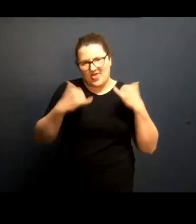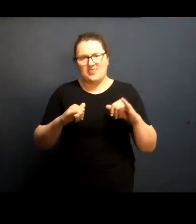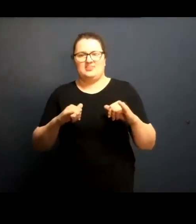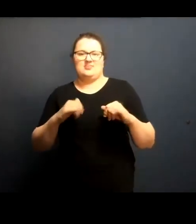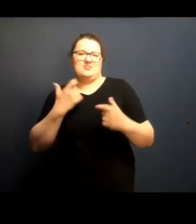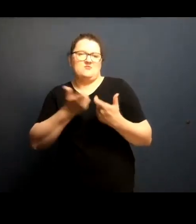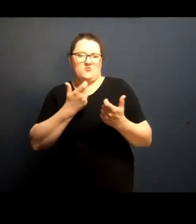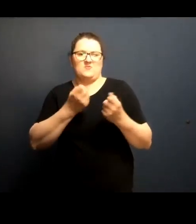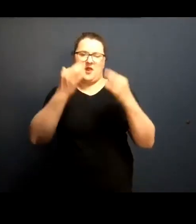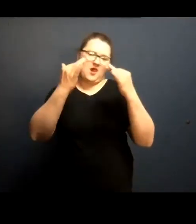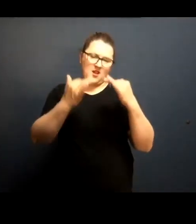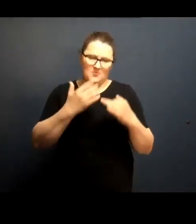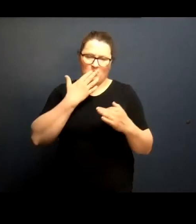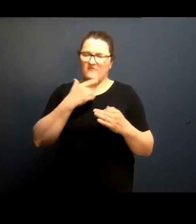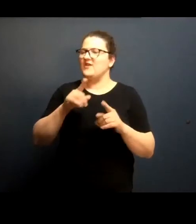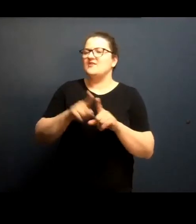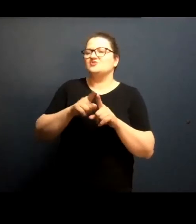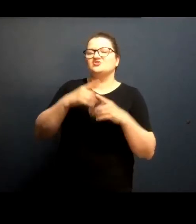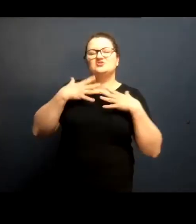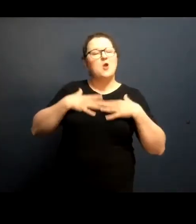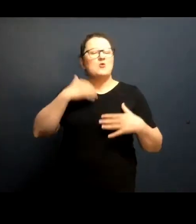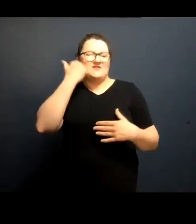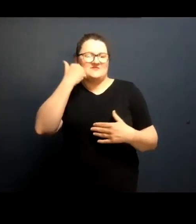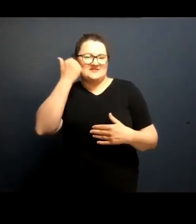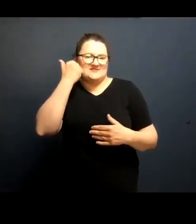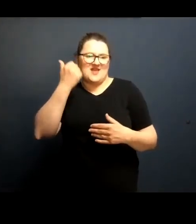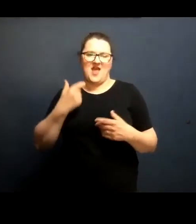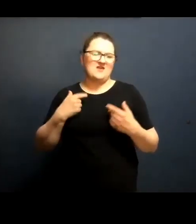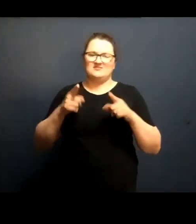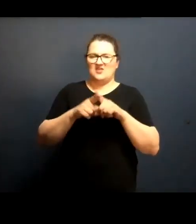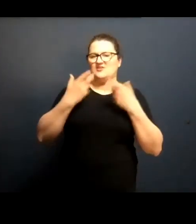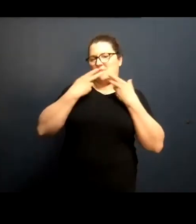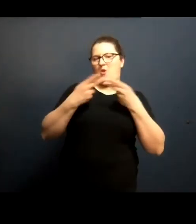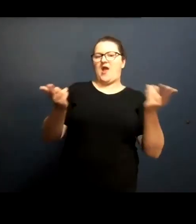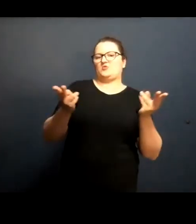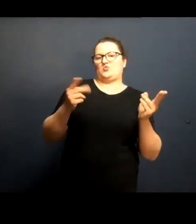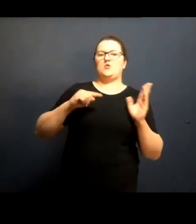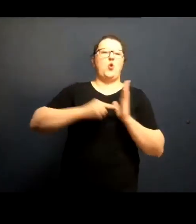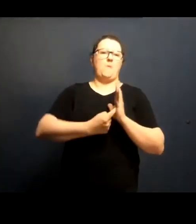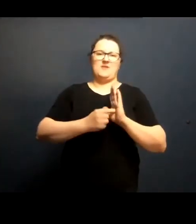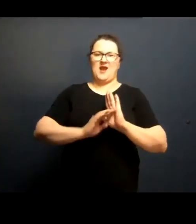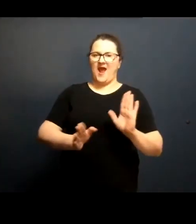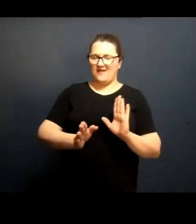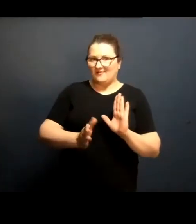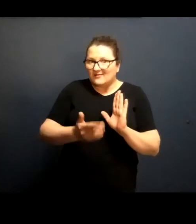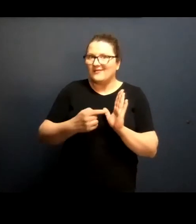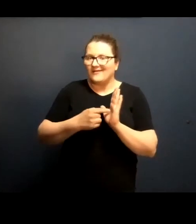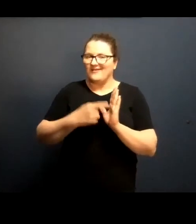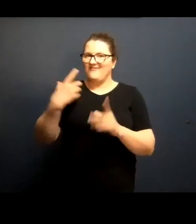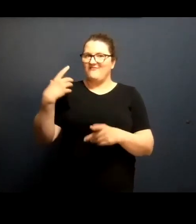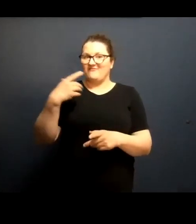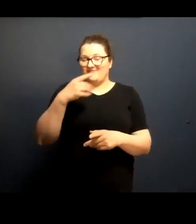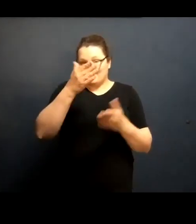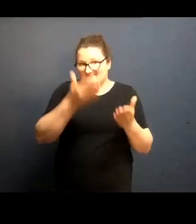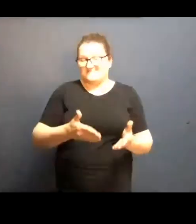Nie wstydzę się swojego ciała, ale też go nie eksponuję. Kropka. To była cała definicja. Po prostu w pewnym wieku Maria uznaje, że ciało